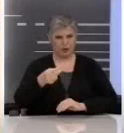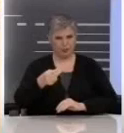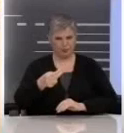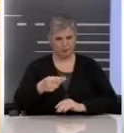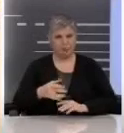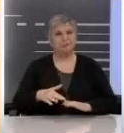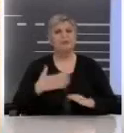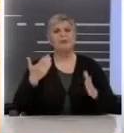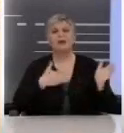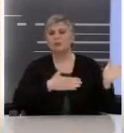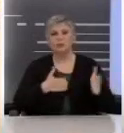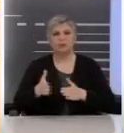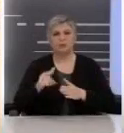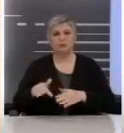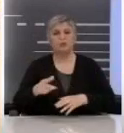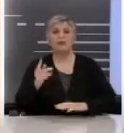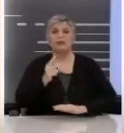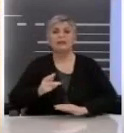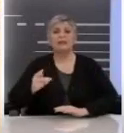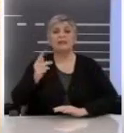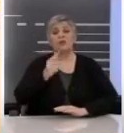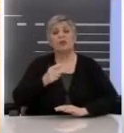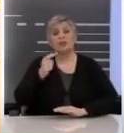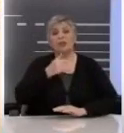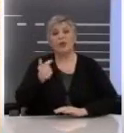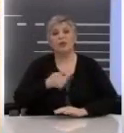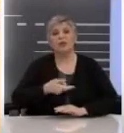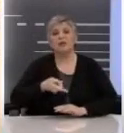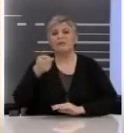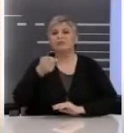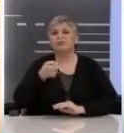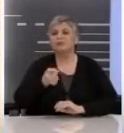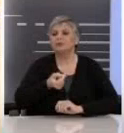κοινωνικό μέρισμα για να πω ότι